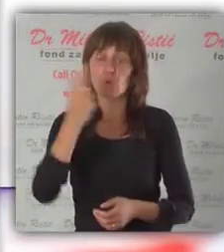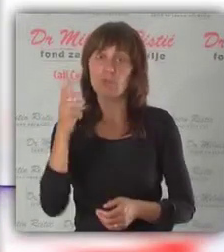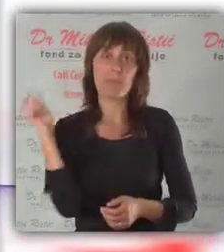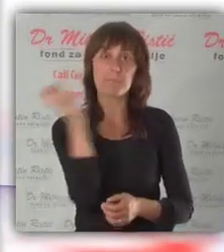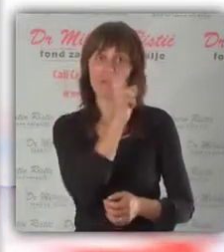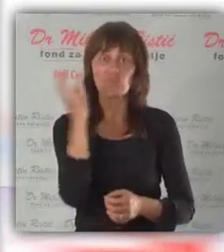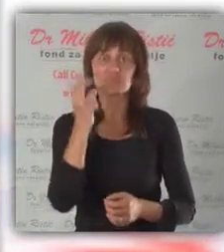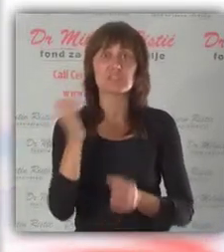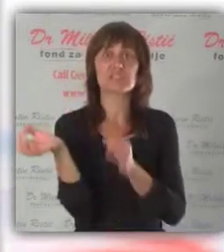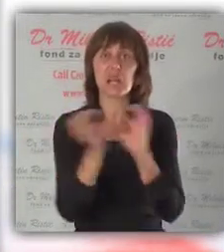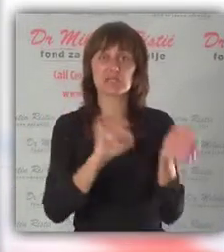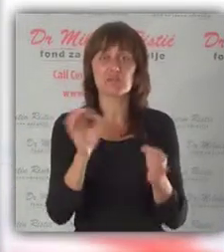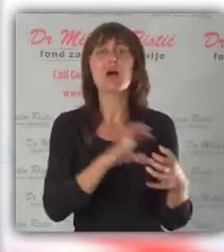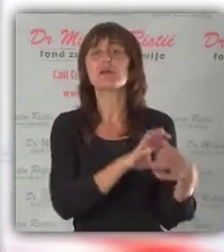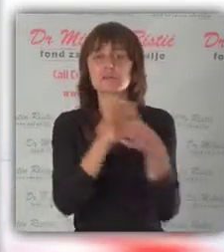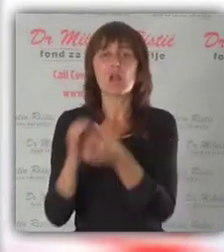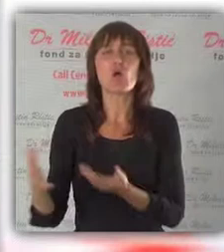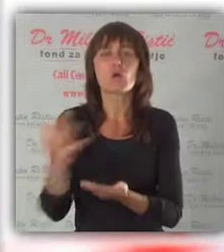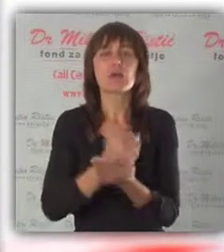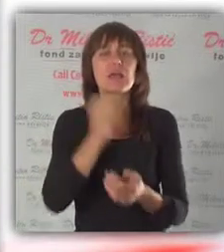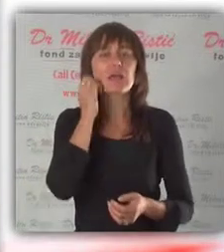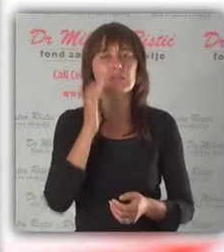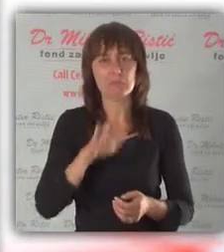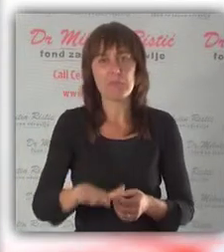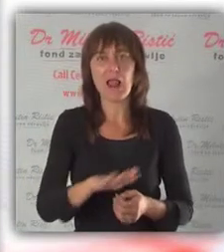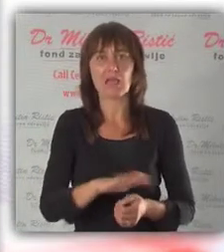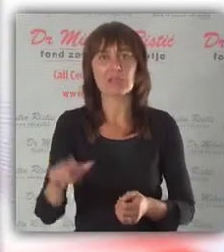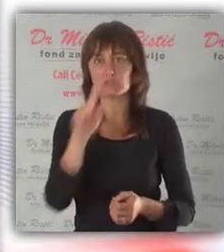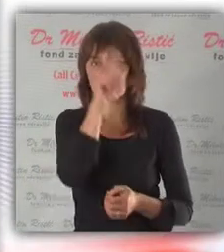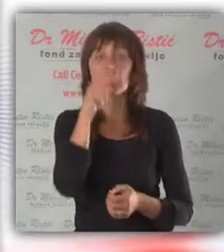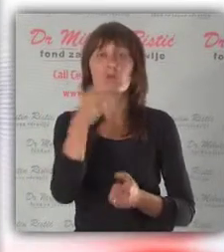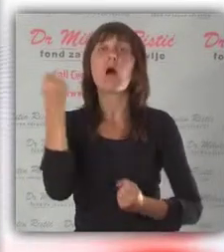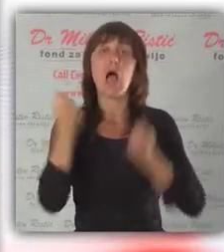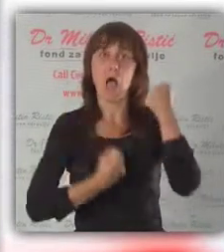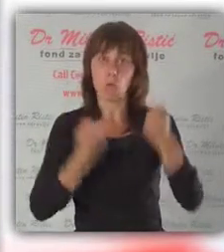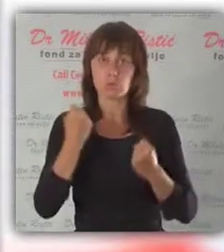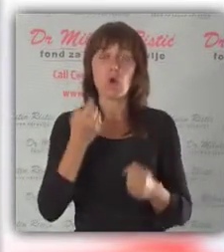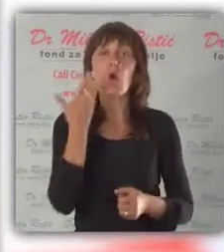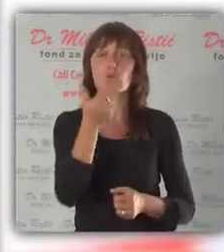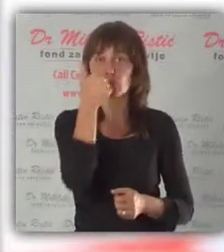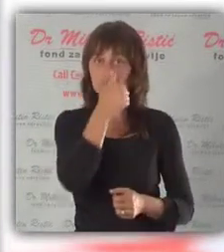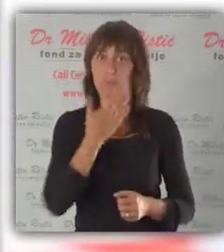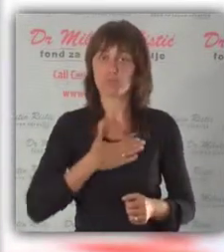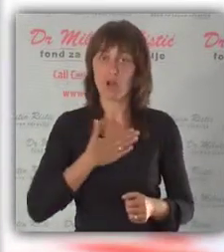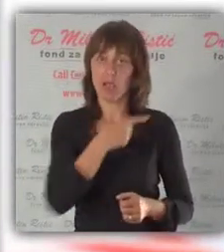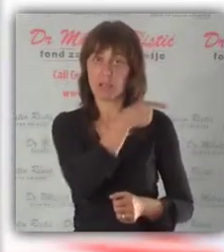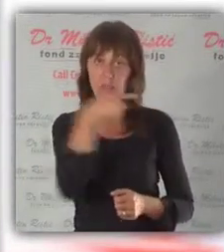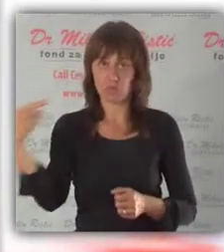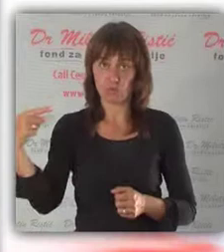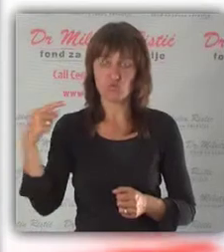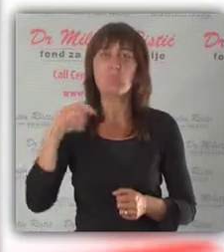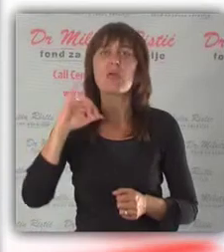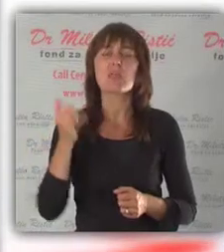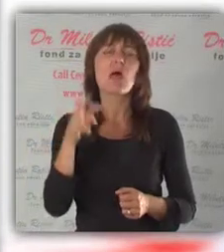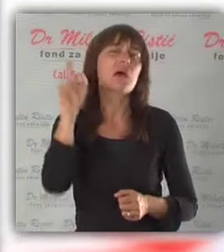Što se tiče drugih prevoznih sredstava koja se zapravo i najčešće koriste kad su mala deca u pitanju, to jeste auto. Ono što bih htela